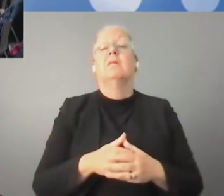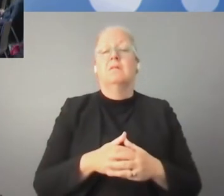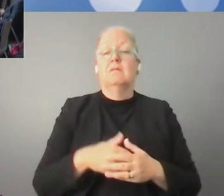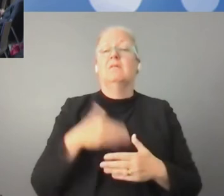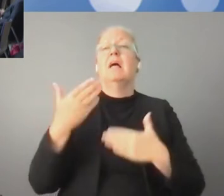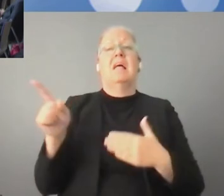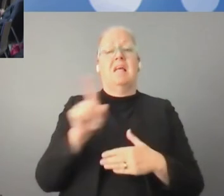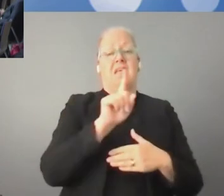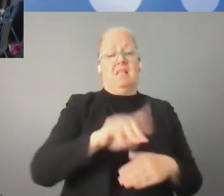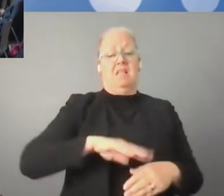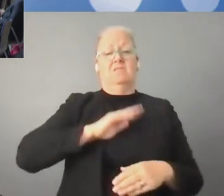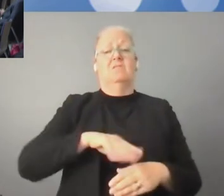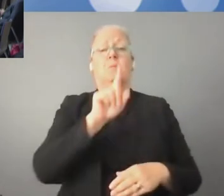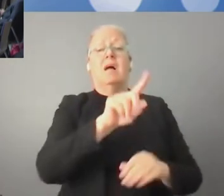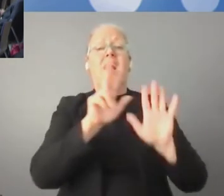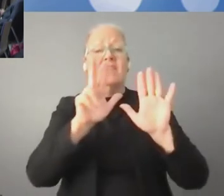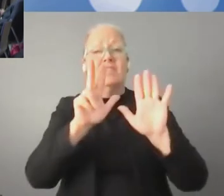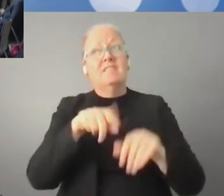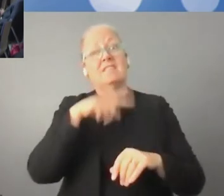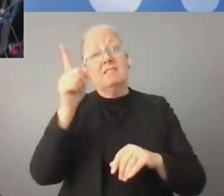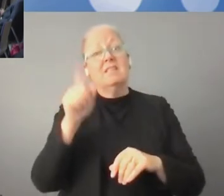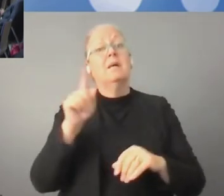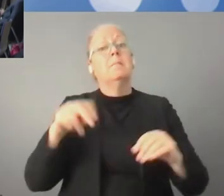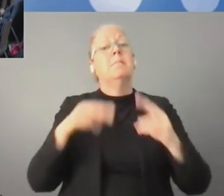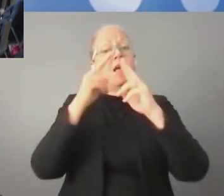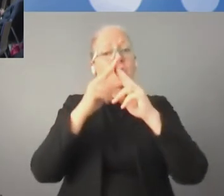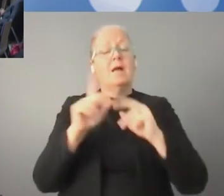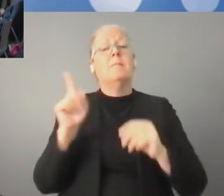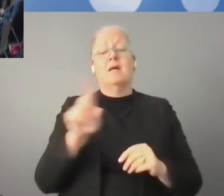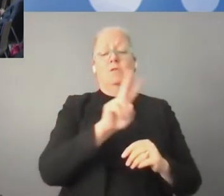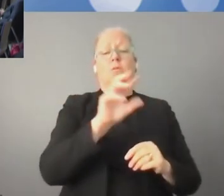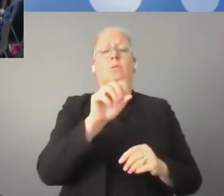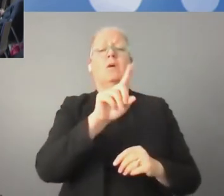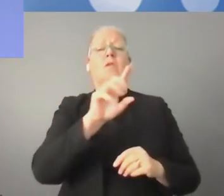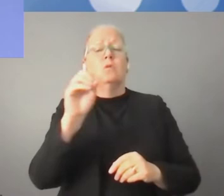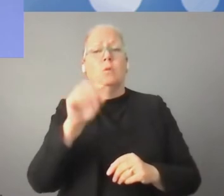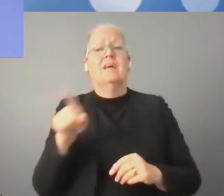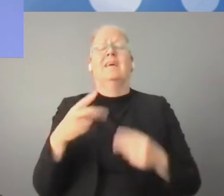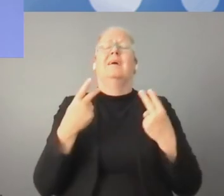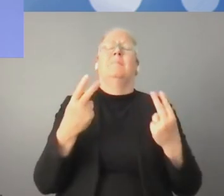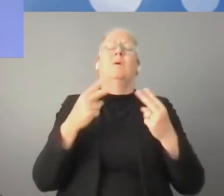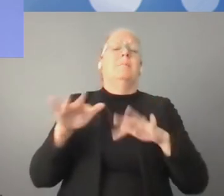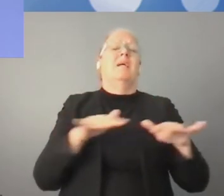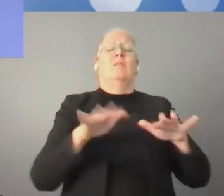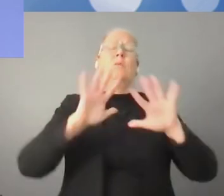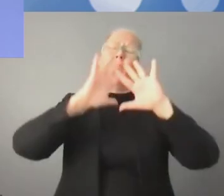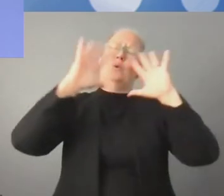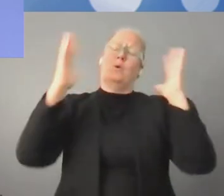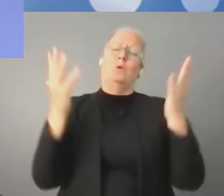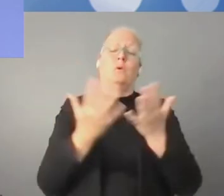un conférencier qui joue du piano depuis l'âge de 14 ans. Et qui a gagné son premier concours de